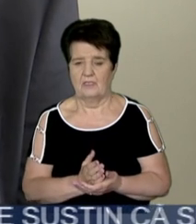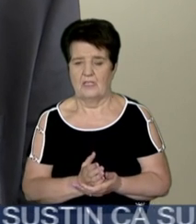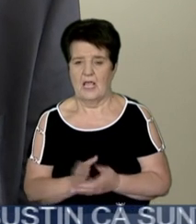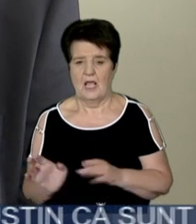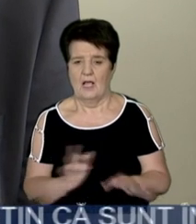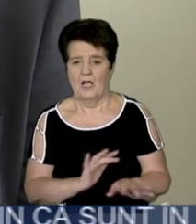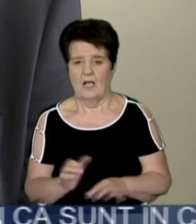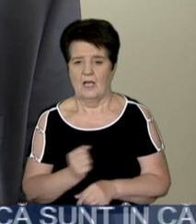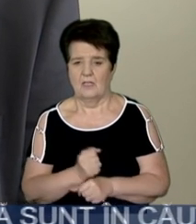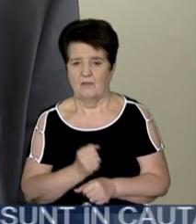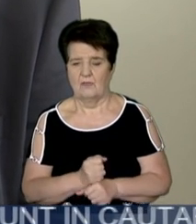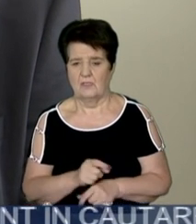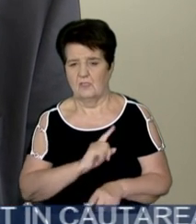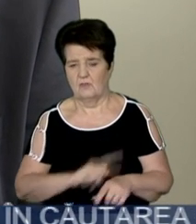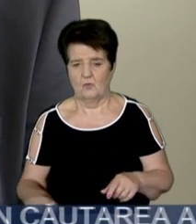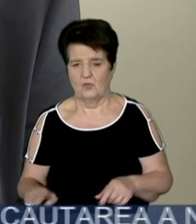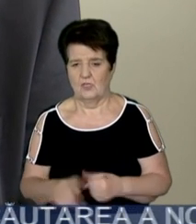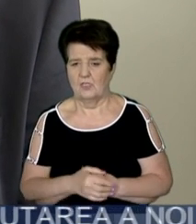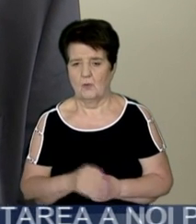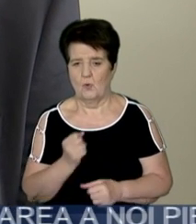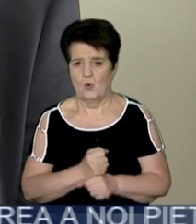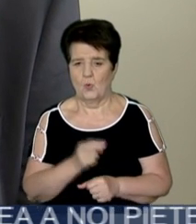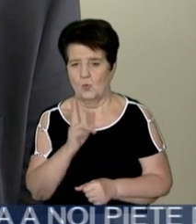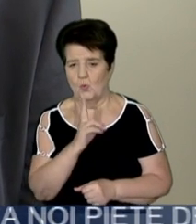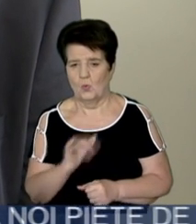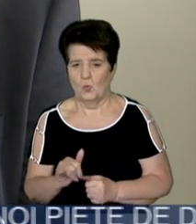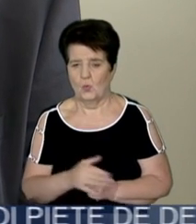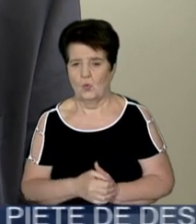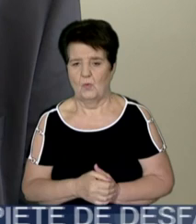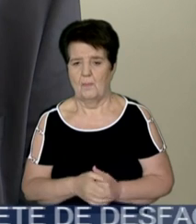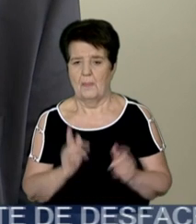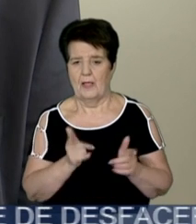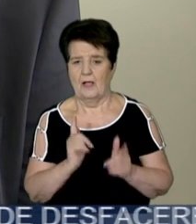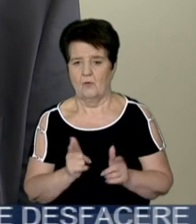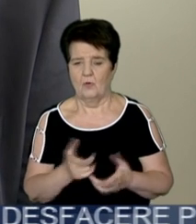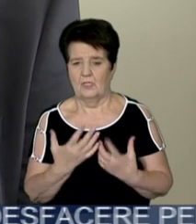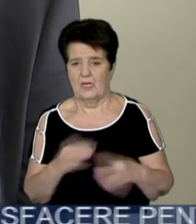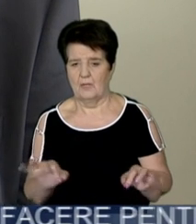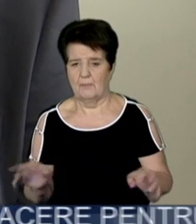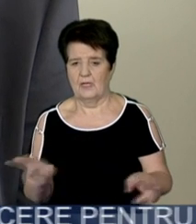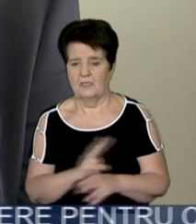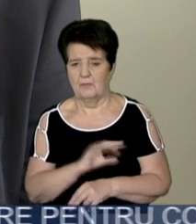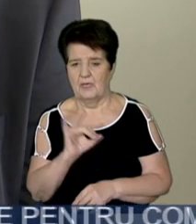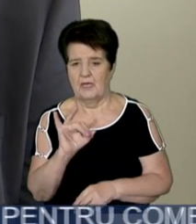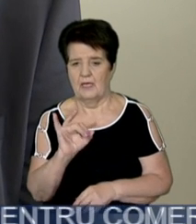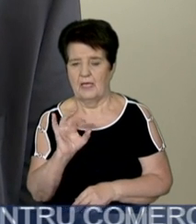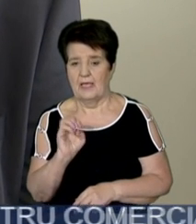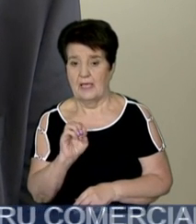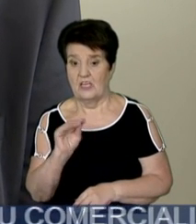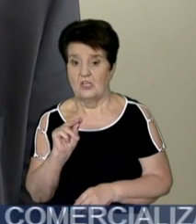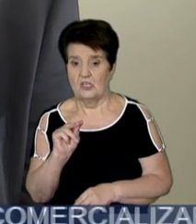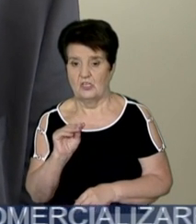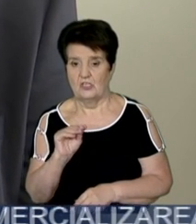dar să urgentăm cumva lucrul cu acordul de liber schimb cu Egiptul și să